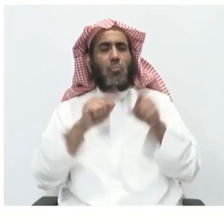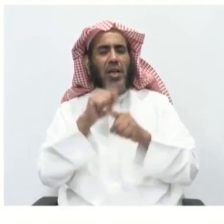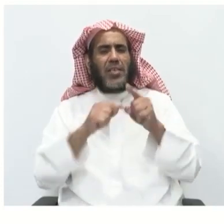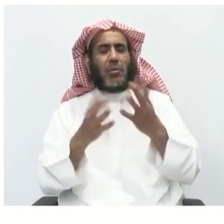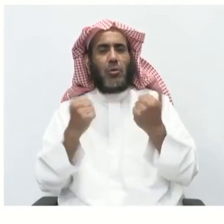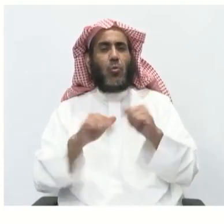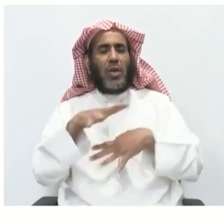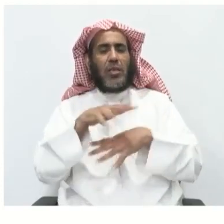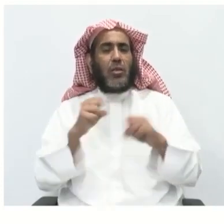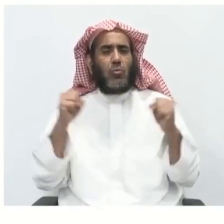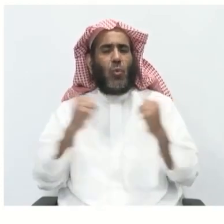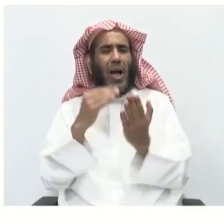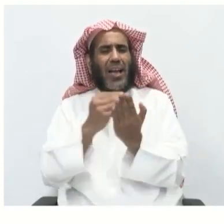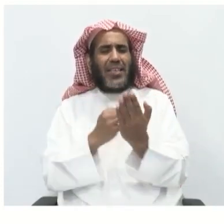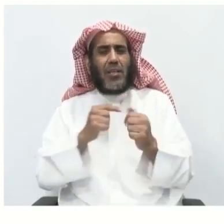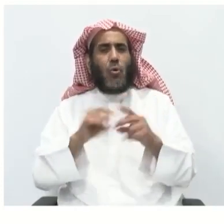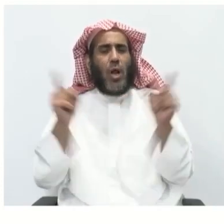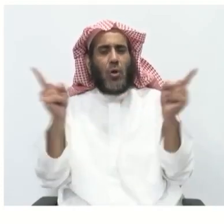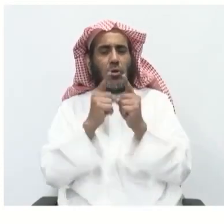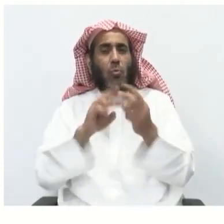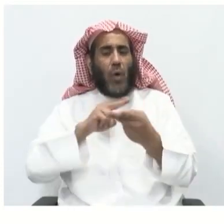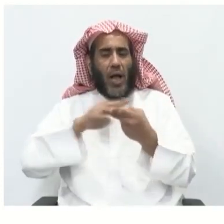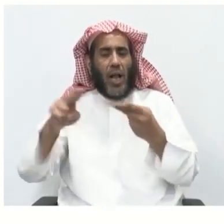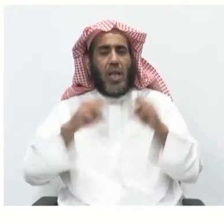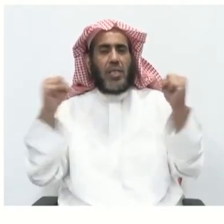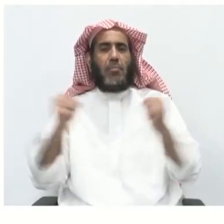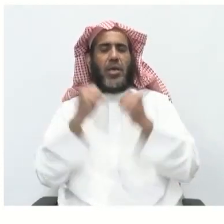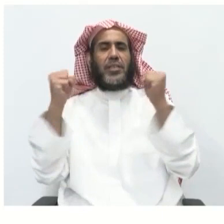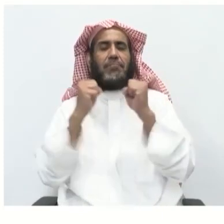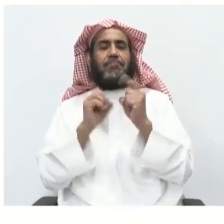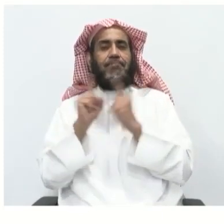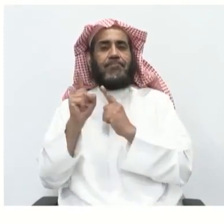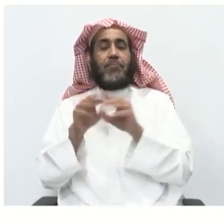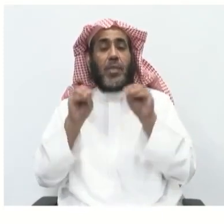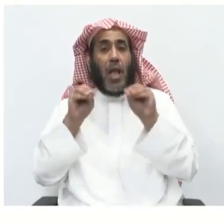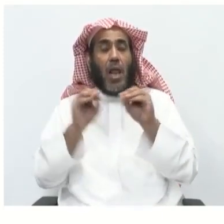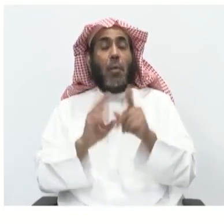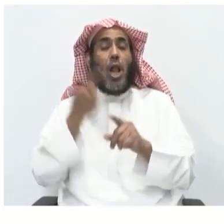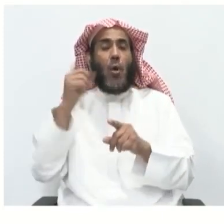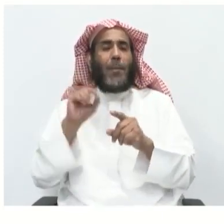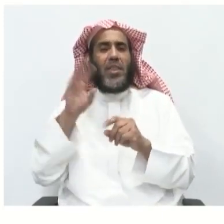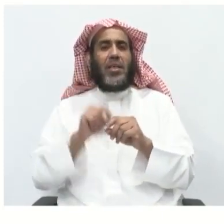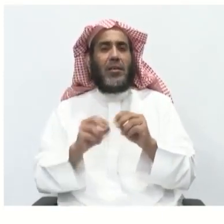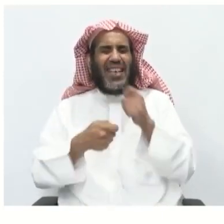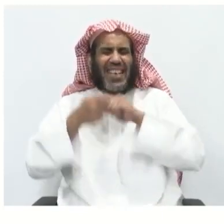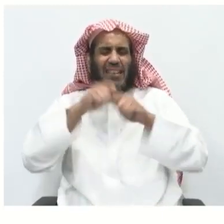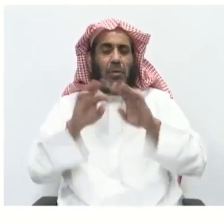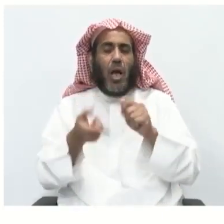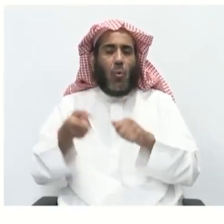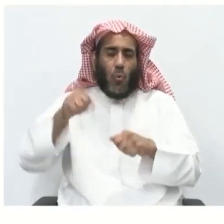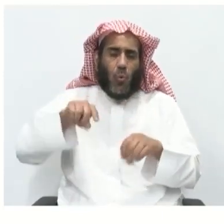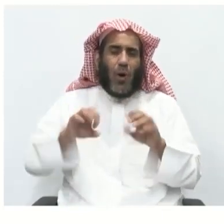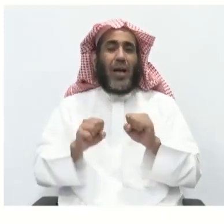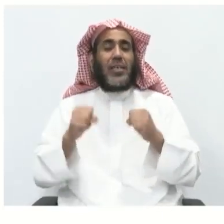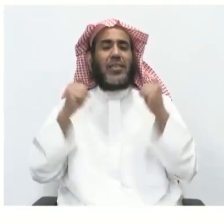المردود والجدول الاقتصاديه والخلاصه وحل التمارين نتعلم اليوم باذن الله الكيمياء والصحه ثم